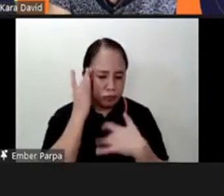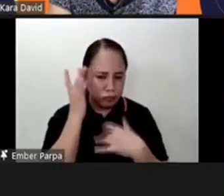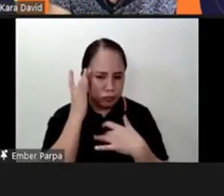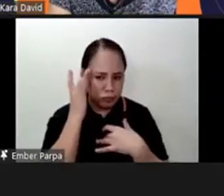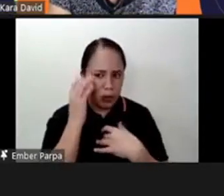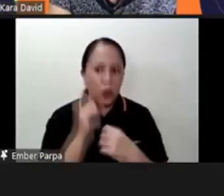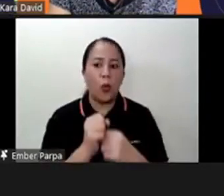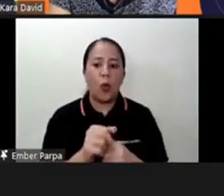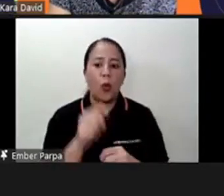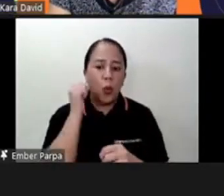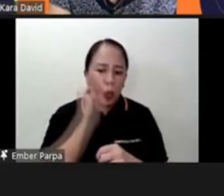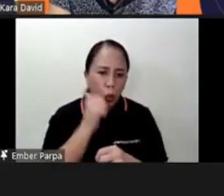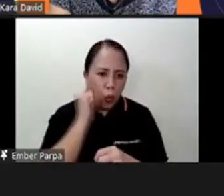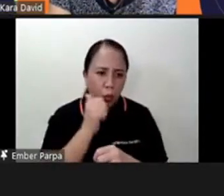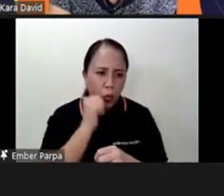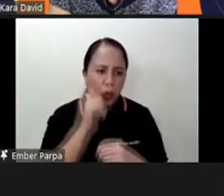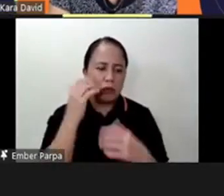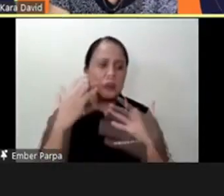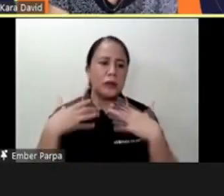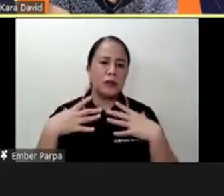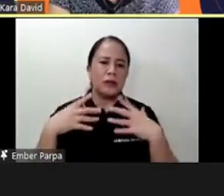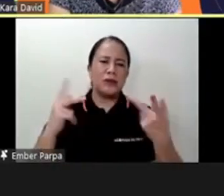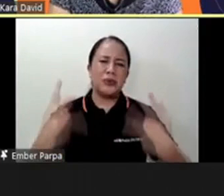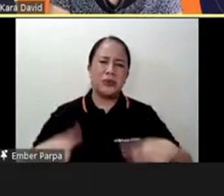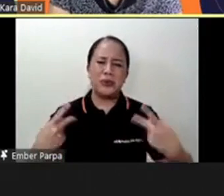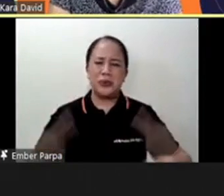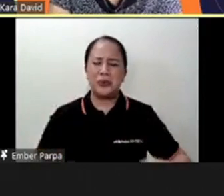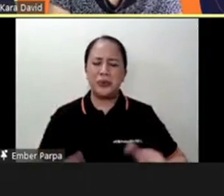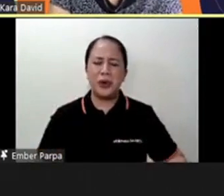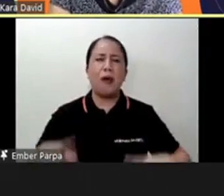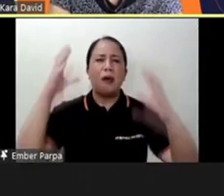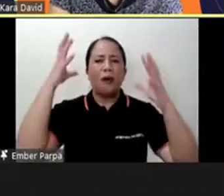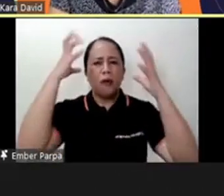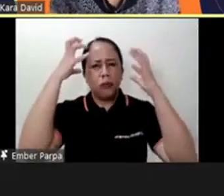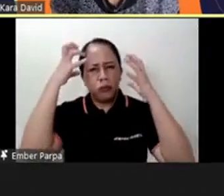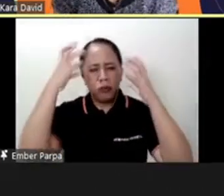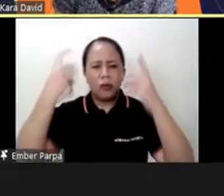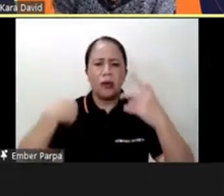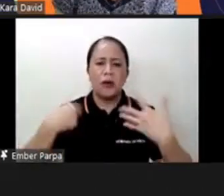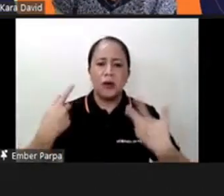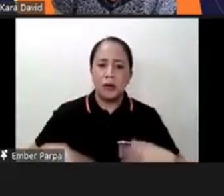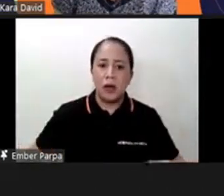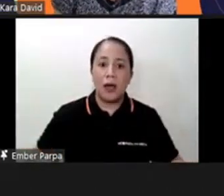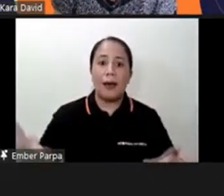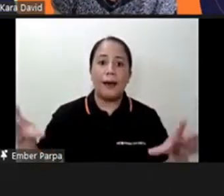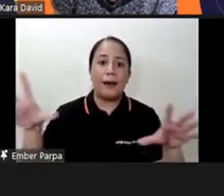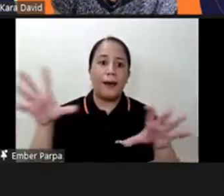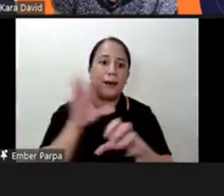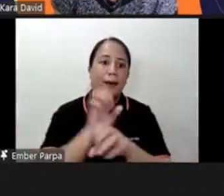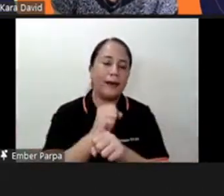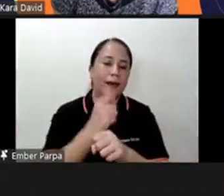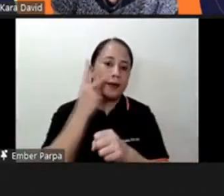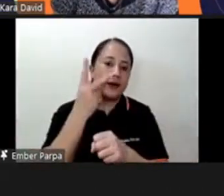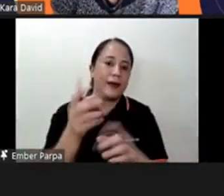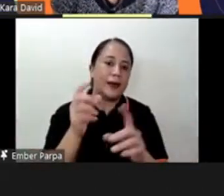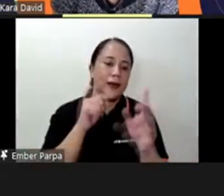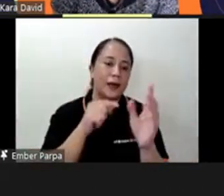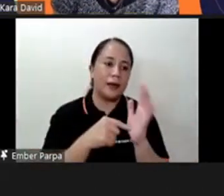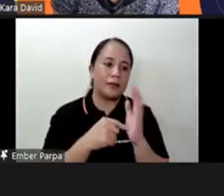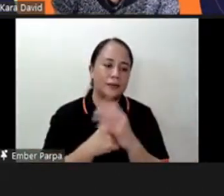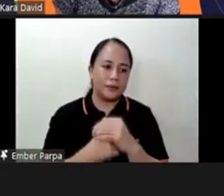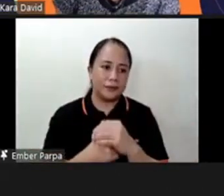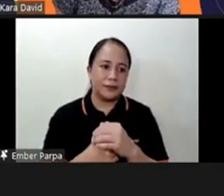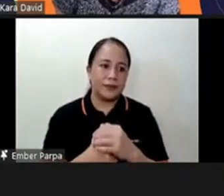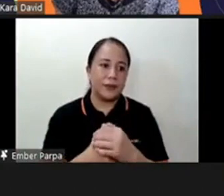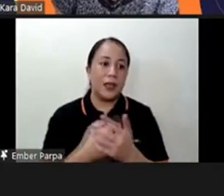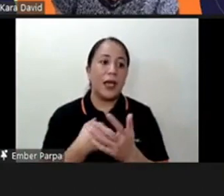na yung katawan mo, di ba? Meron masakit ang ulo mo, minsan nasosomatize yung symptoms natin. Correct. So, those